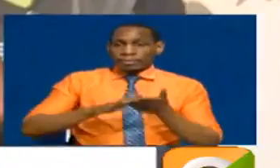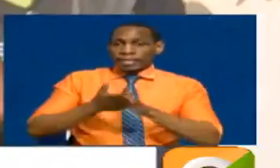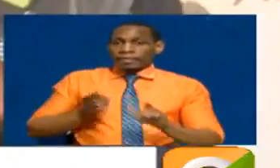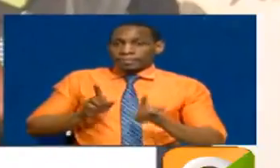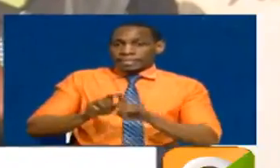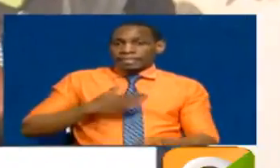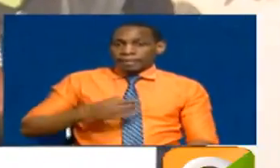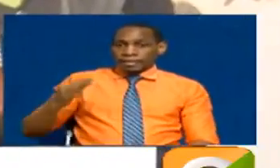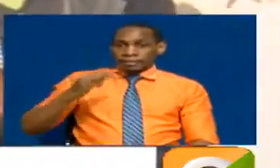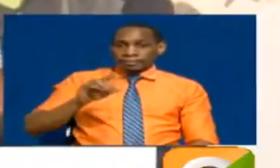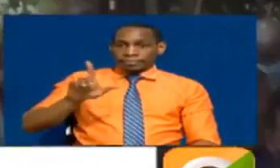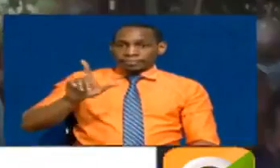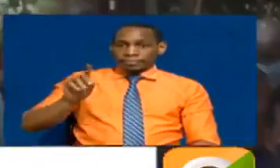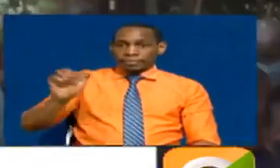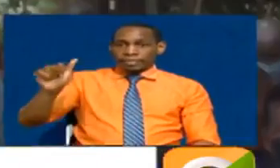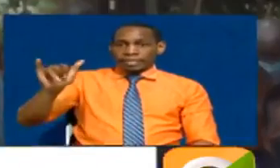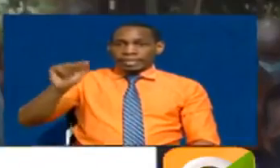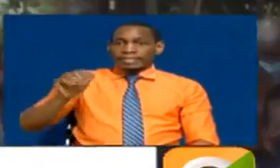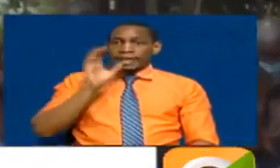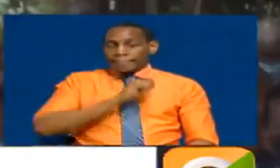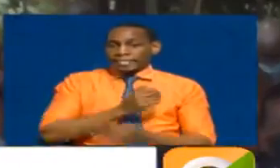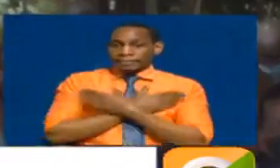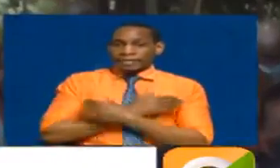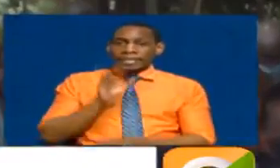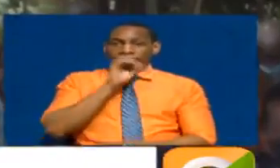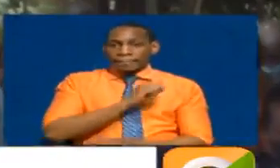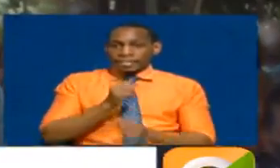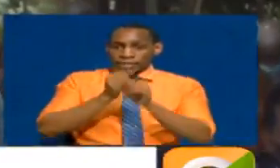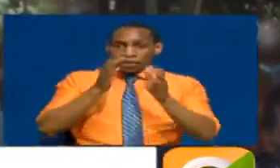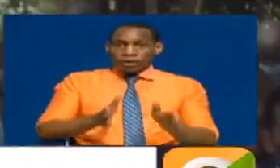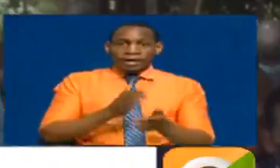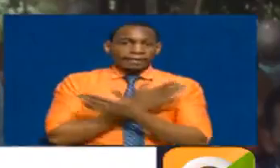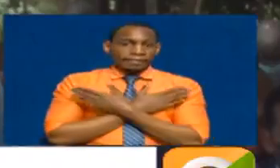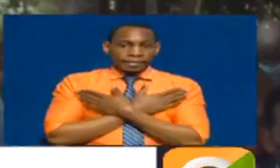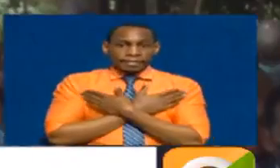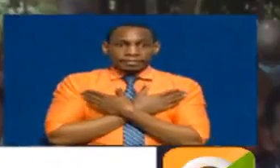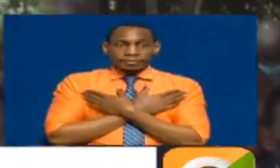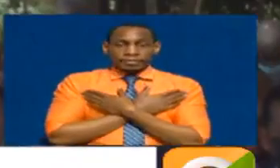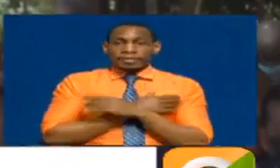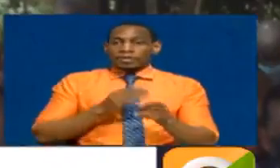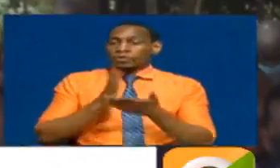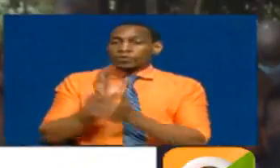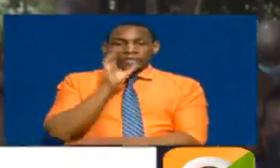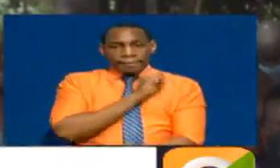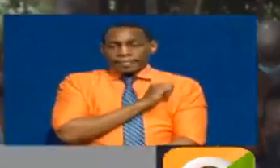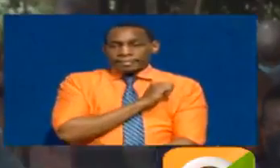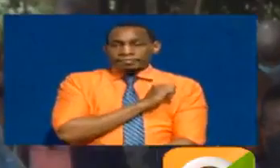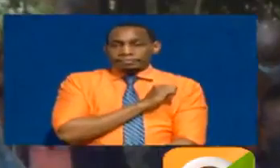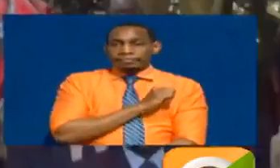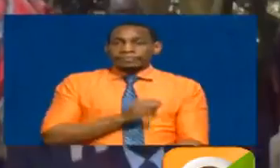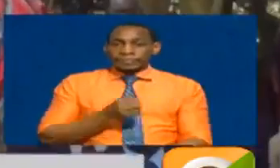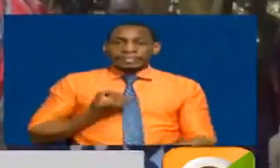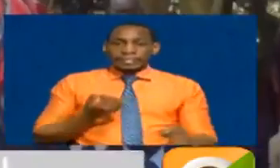yangu. Gladys nitamkosa kama rafiki, nitamkosa kama mfanyakazi mwenza, nitamkosa kama